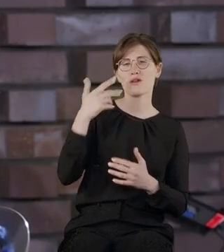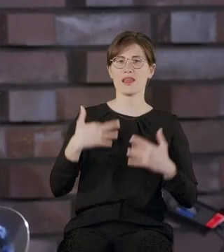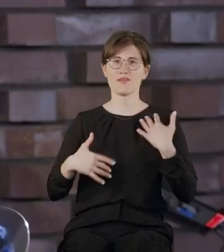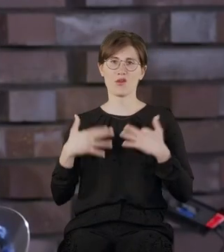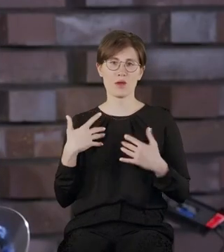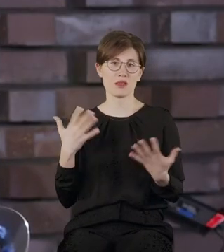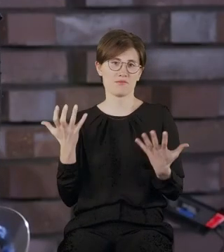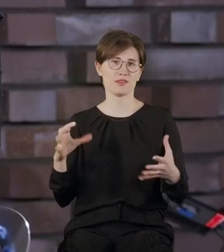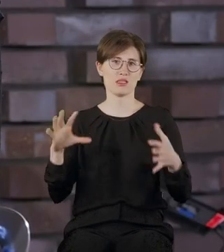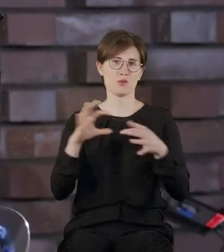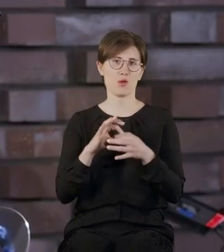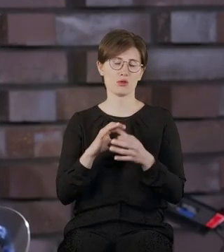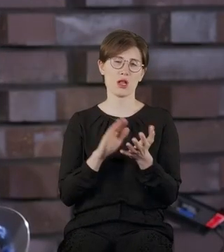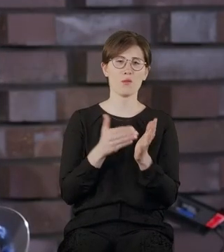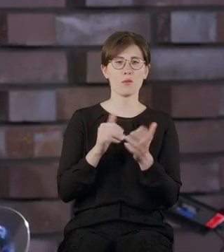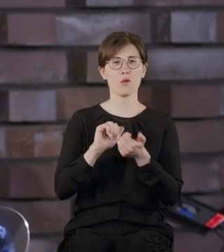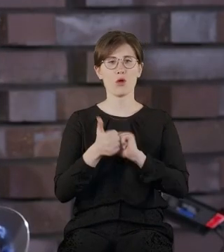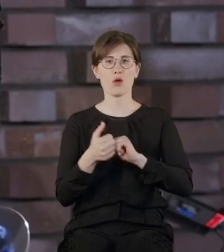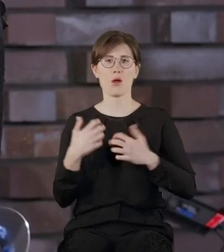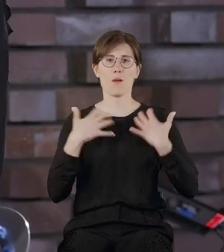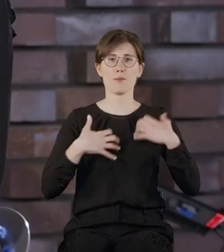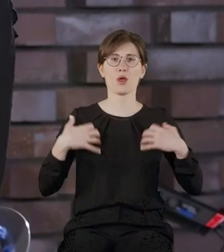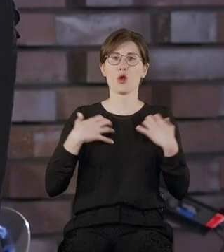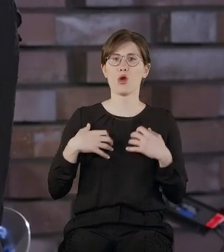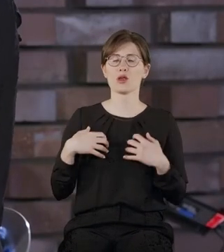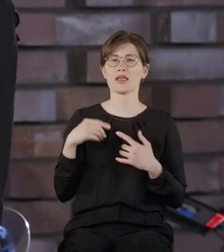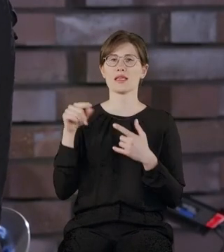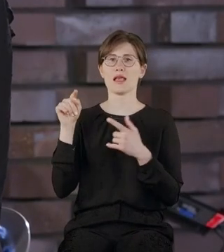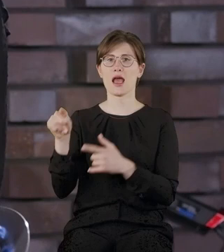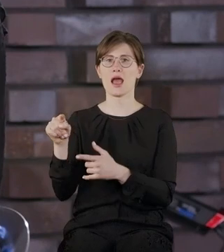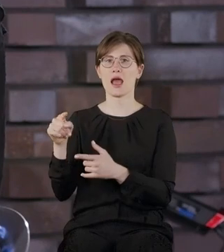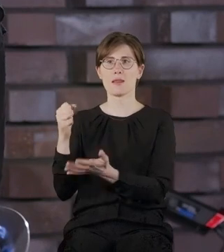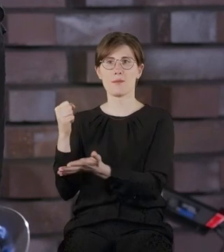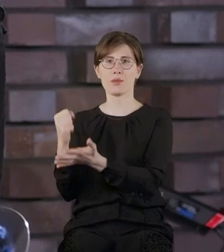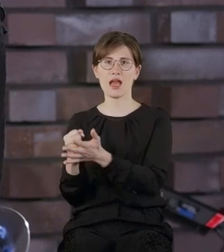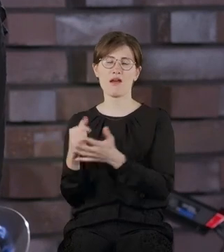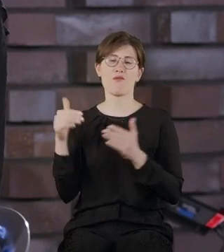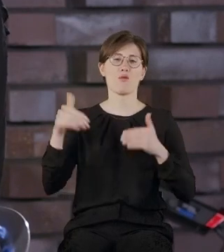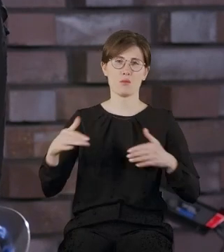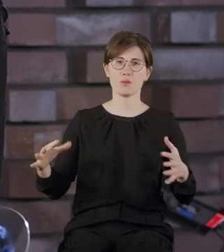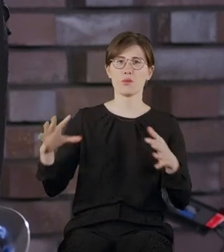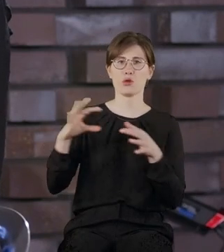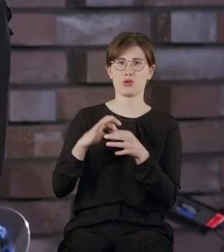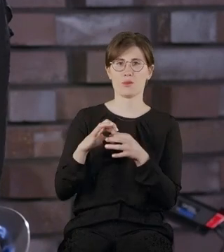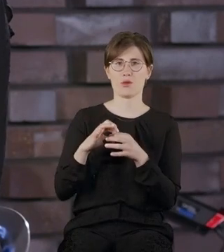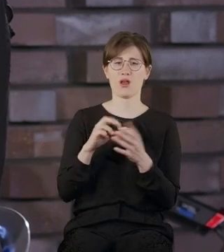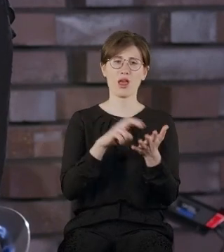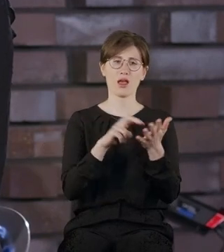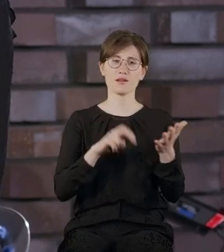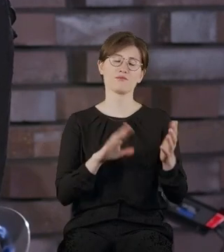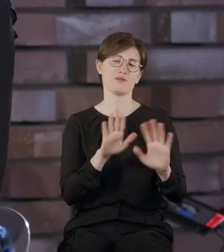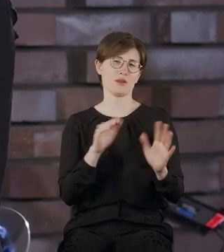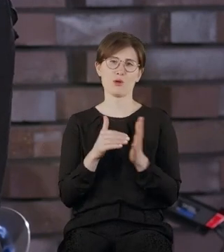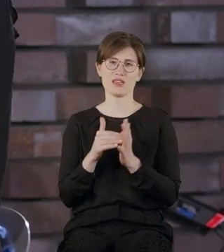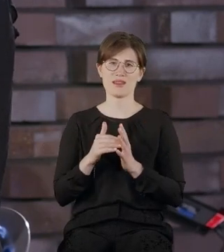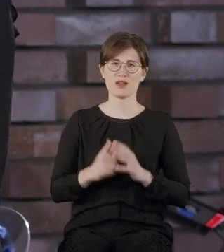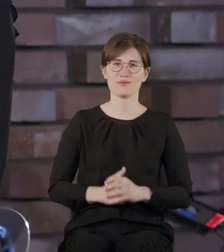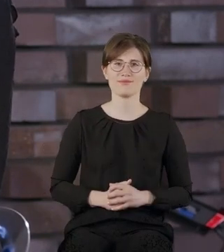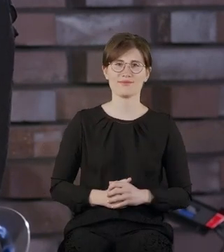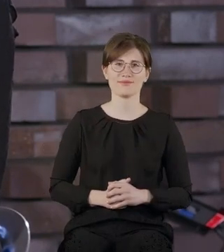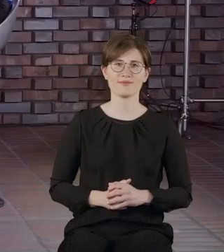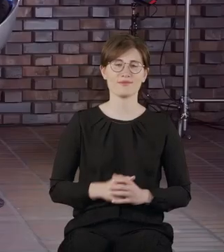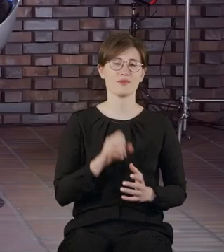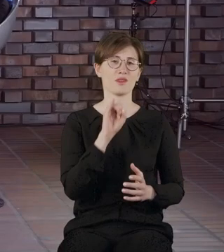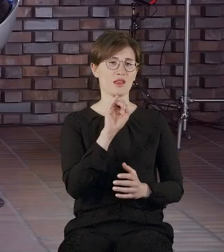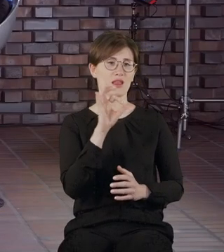bądź chciałbyś zostać biologiem, natomiast wieczorami zaczytujesz się w kodeksach karnych, nie musisz rezygnować z żadnej ze swoich pasji. ISM